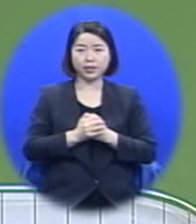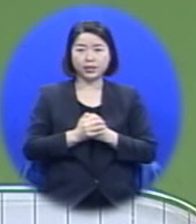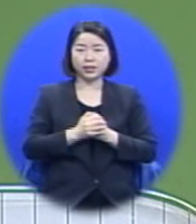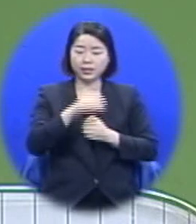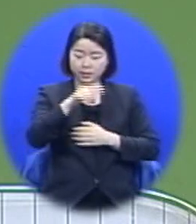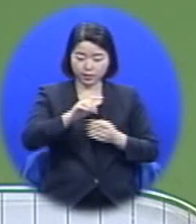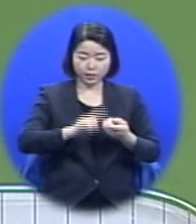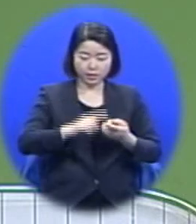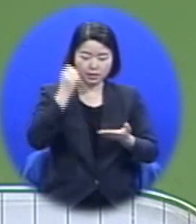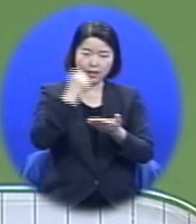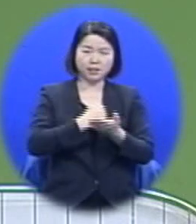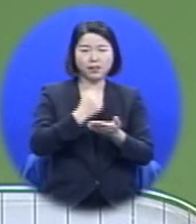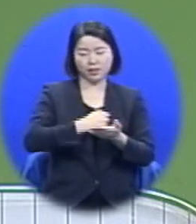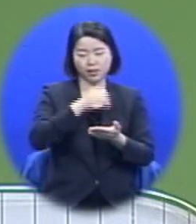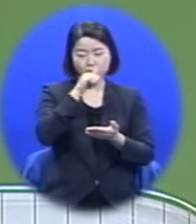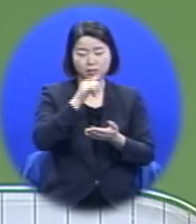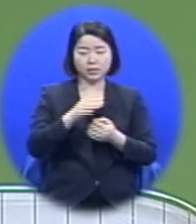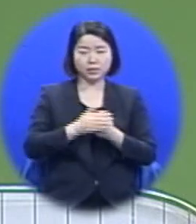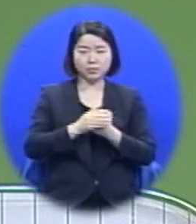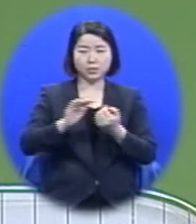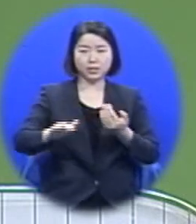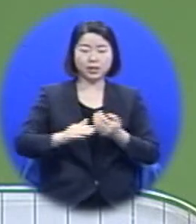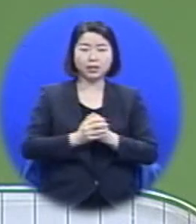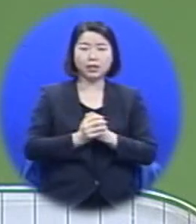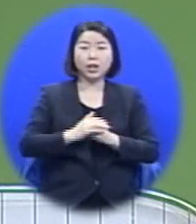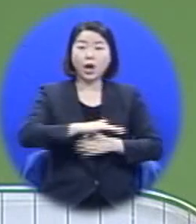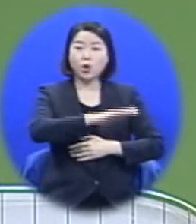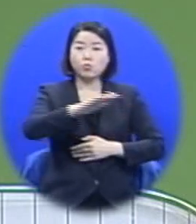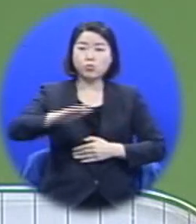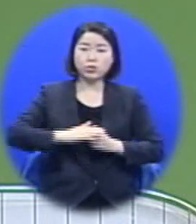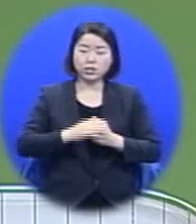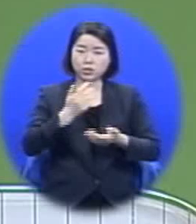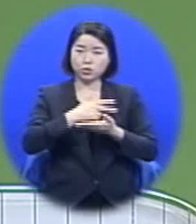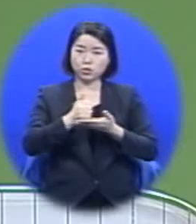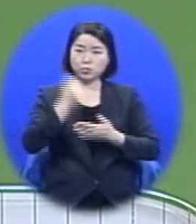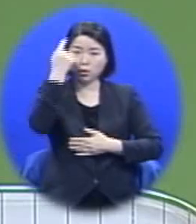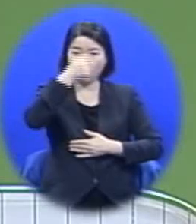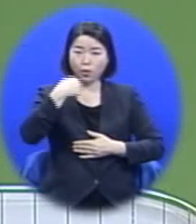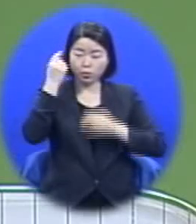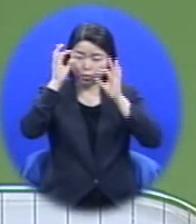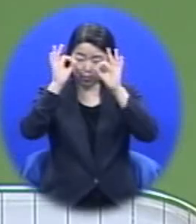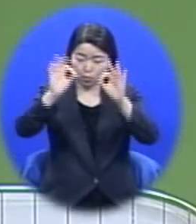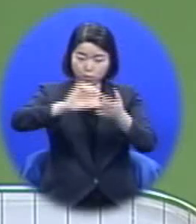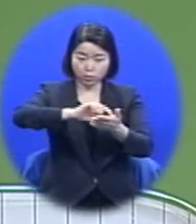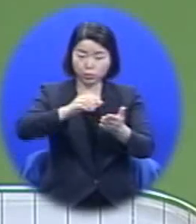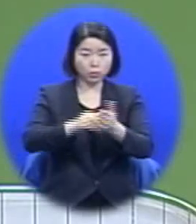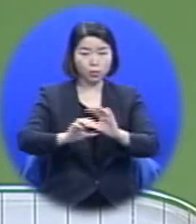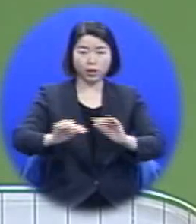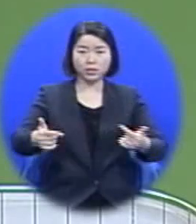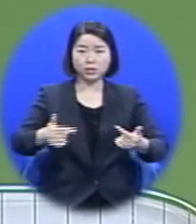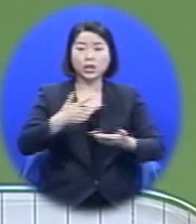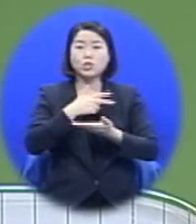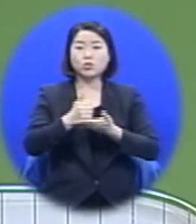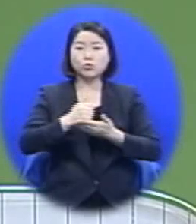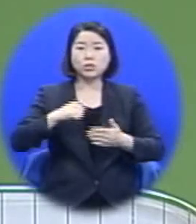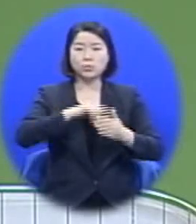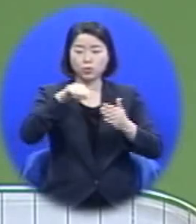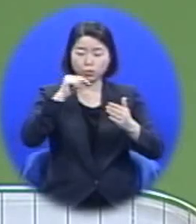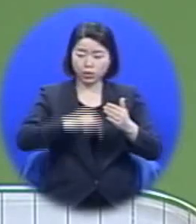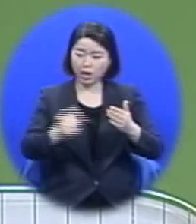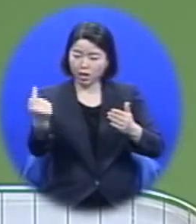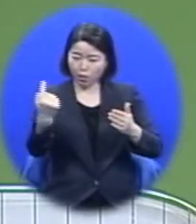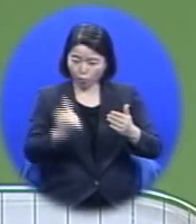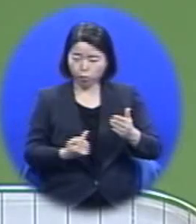그 점이 참 안타까운 거죠 여러분 우리는 주님의 얼굴을 보는 정도가 아닙니다 주님이 아예 우리 안에